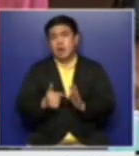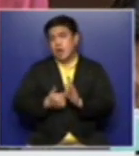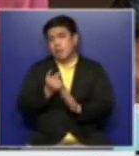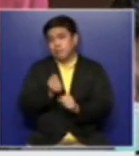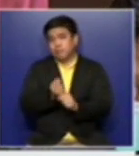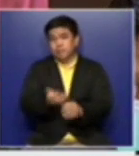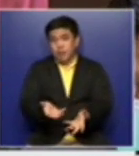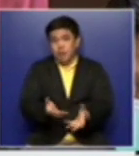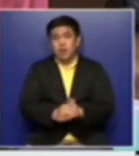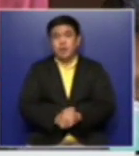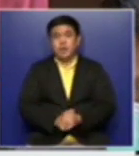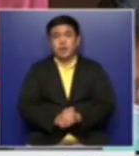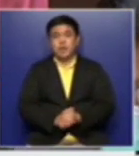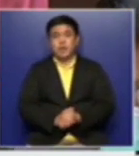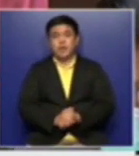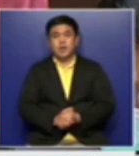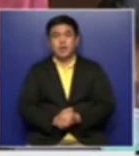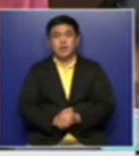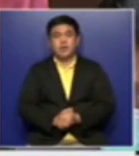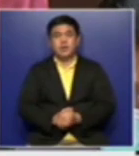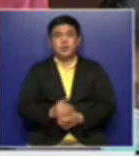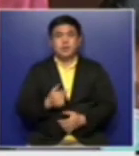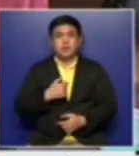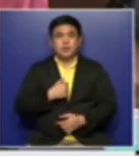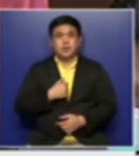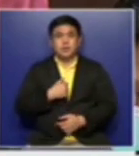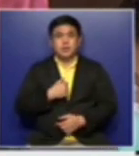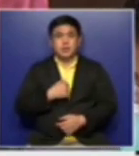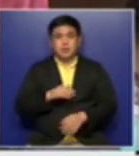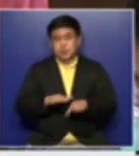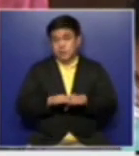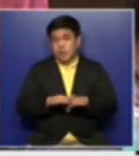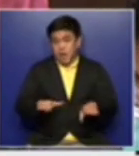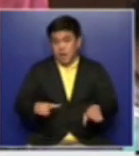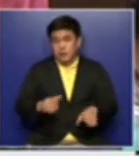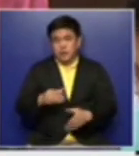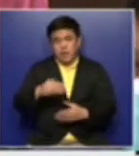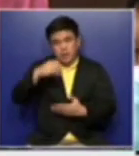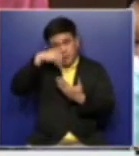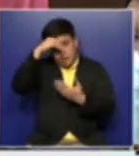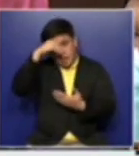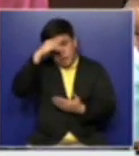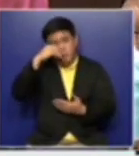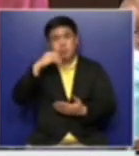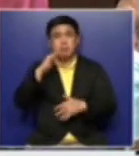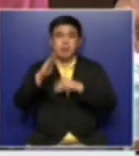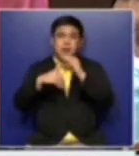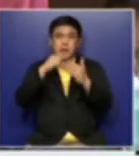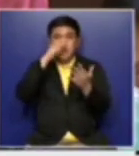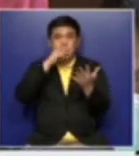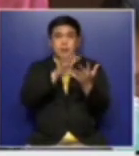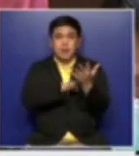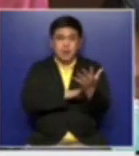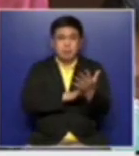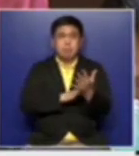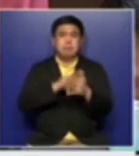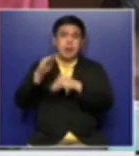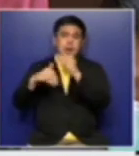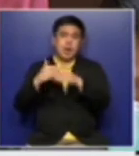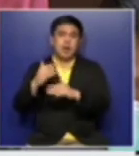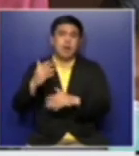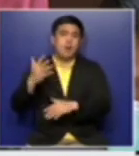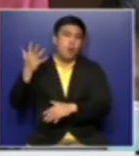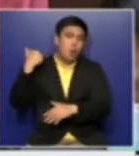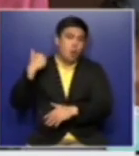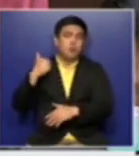รมีคำพูดอยู่ว่าฐานตึกคืออิฐฐานชีวิตคือการศึกษาการพัฒนาประเทศชาติต้องพัฒนาที่คนก่อน